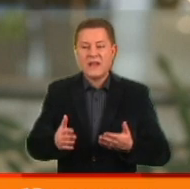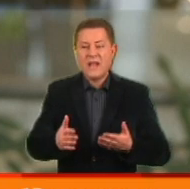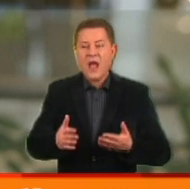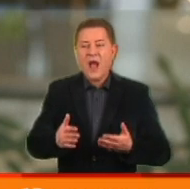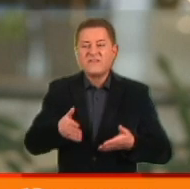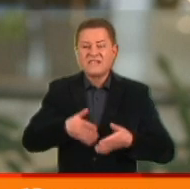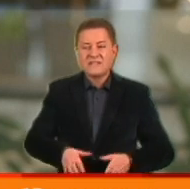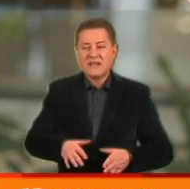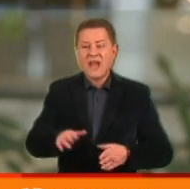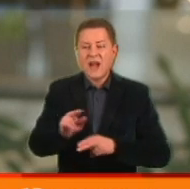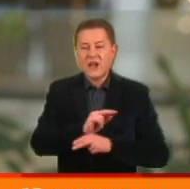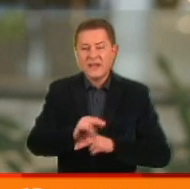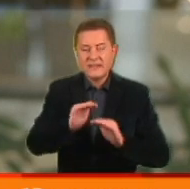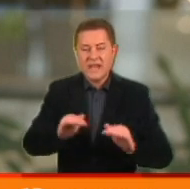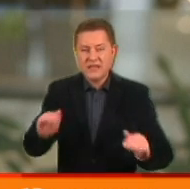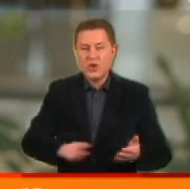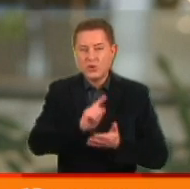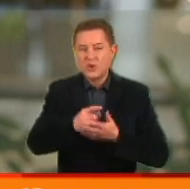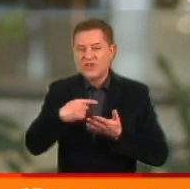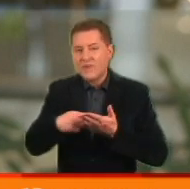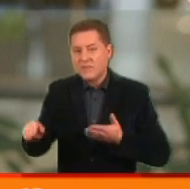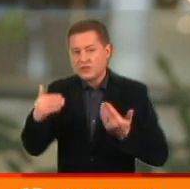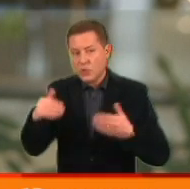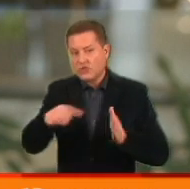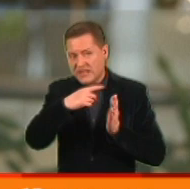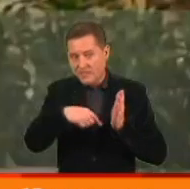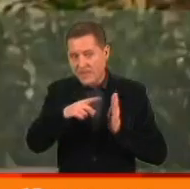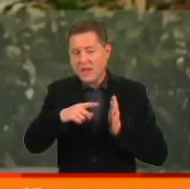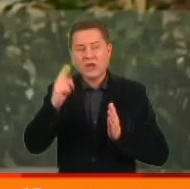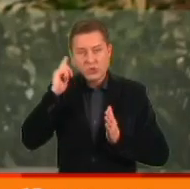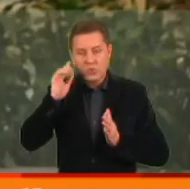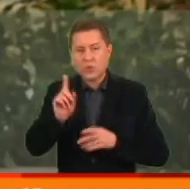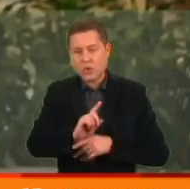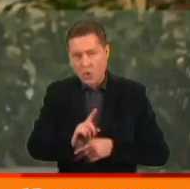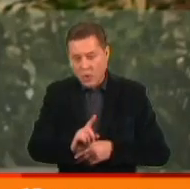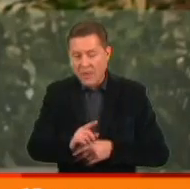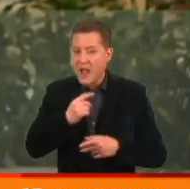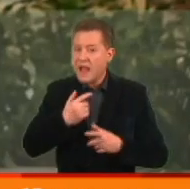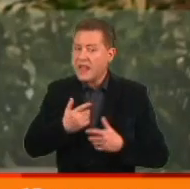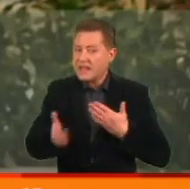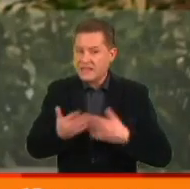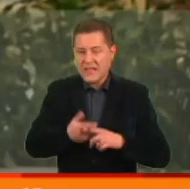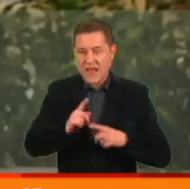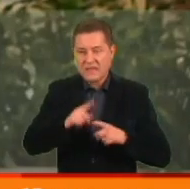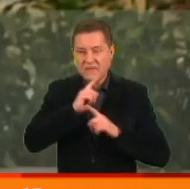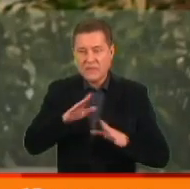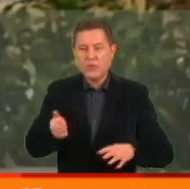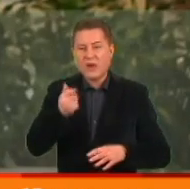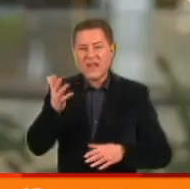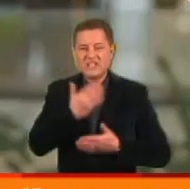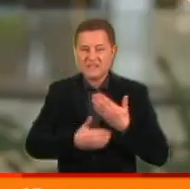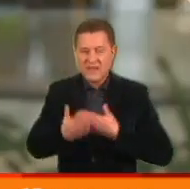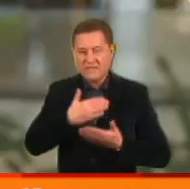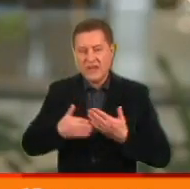проходят интенсивную терапию, он должен выписываться уже с пометкой проверки слуха. Если у нас этого не будет, у нас количество инвалидов будет